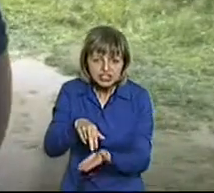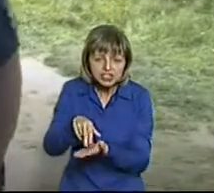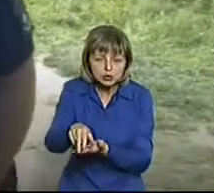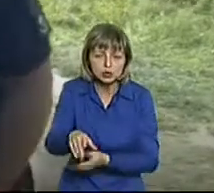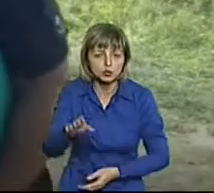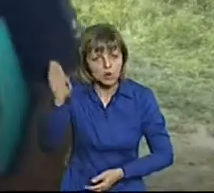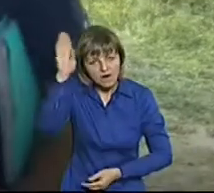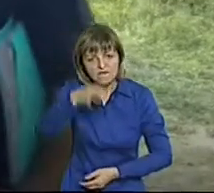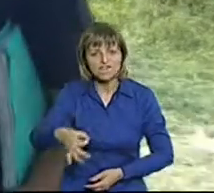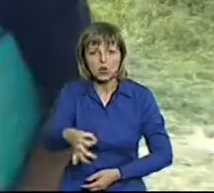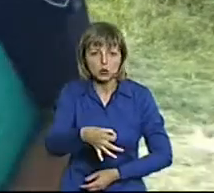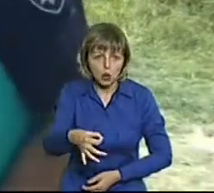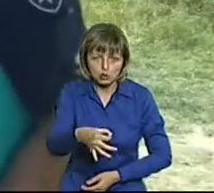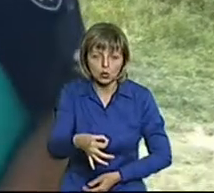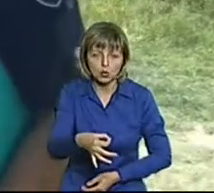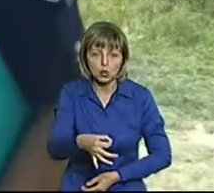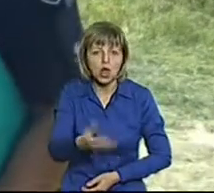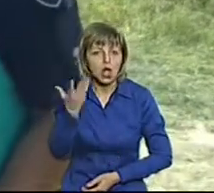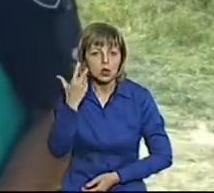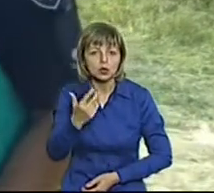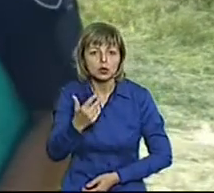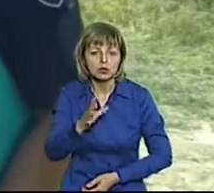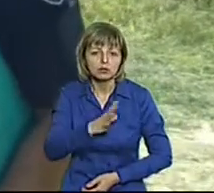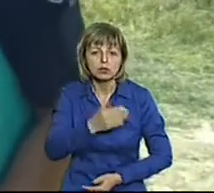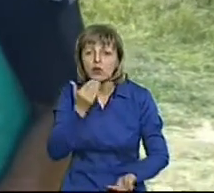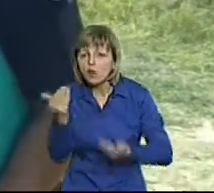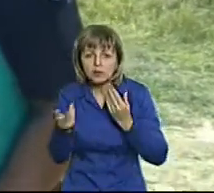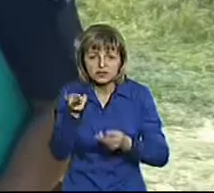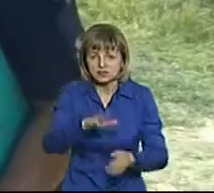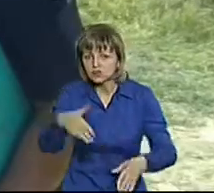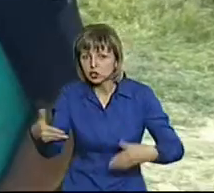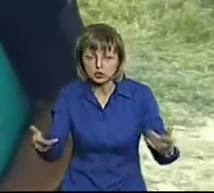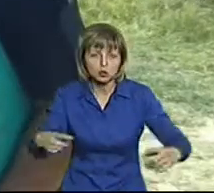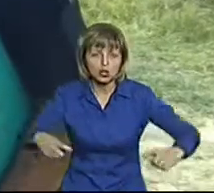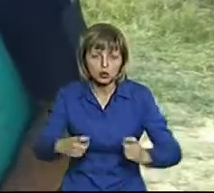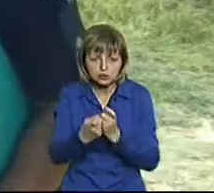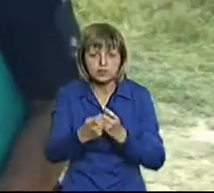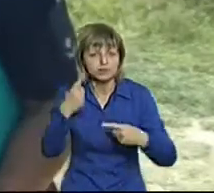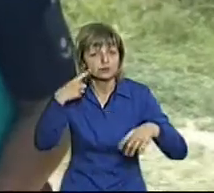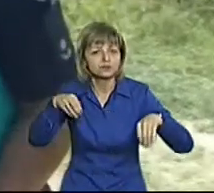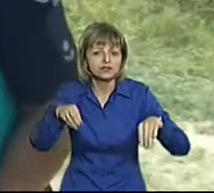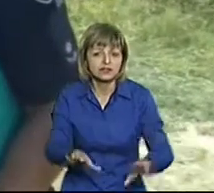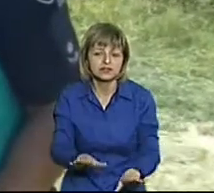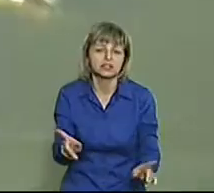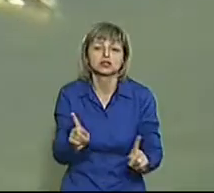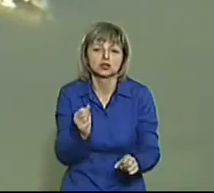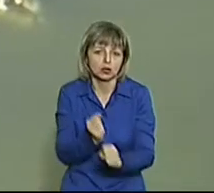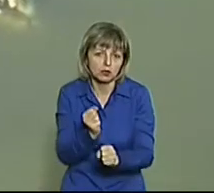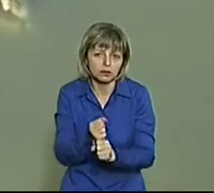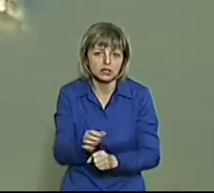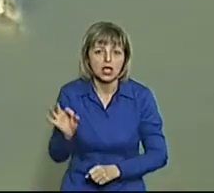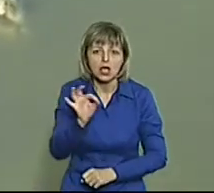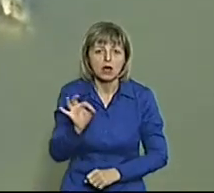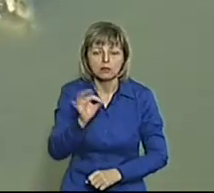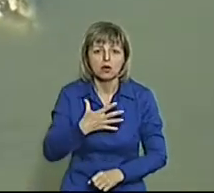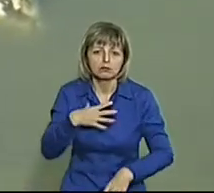заходять в водойму. Були опитані дві сторони конфлікту і приймемо якесь рішення правомірне. На рахунок